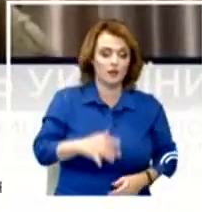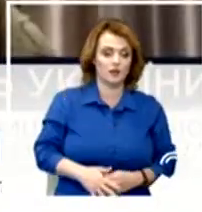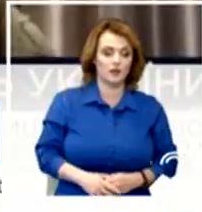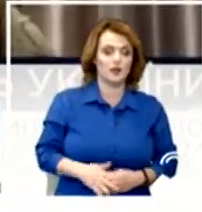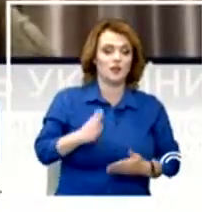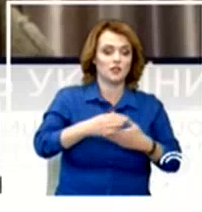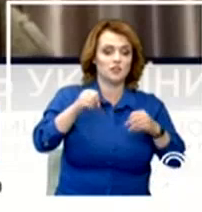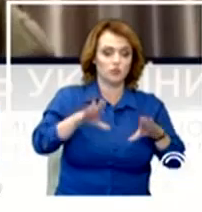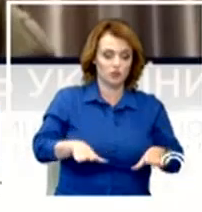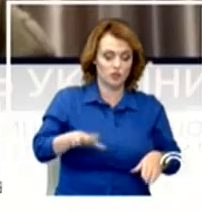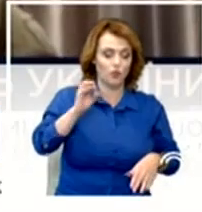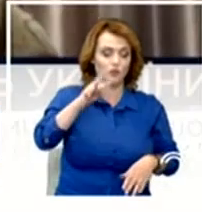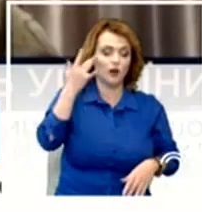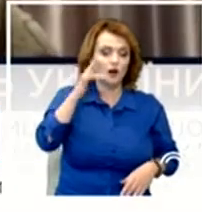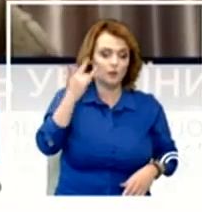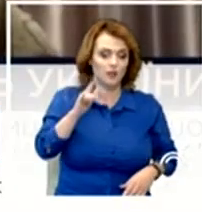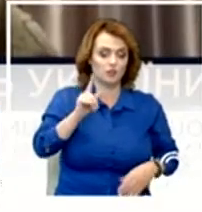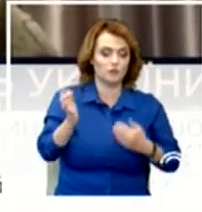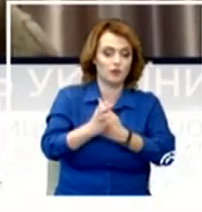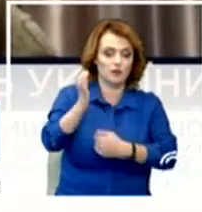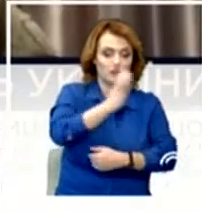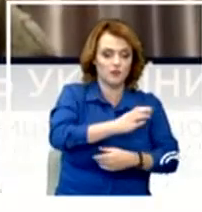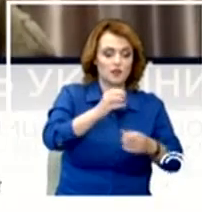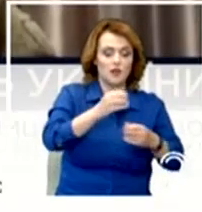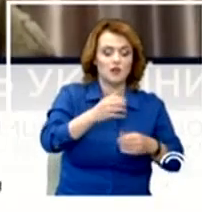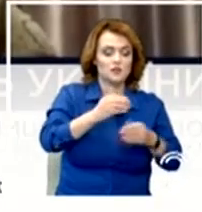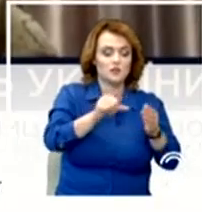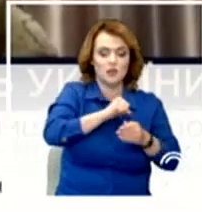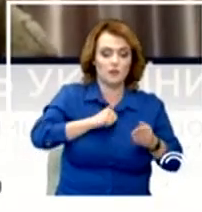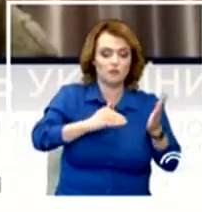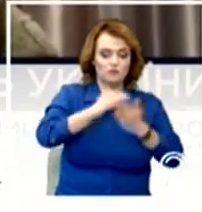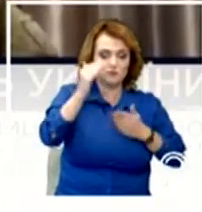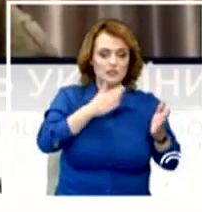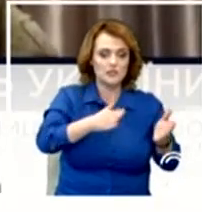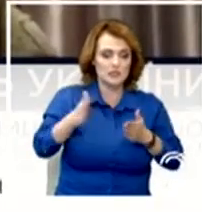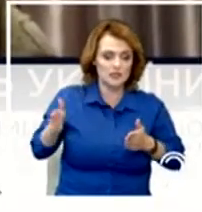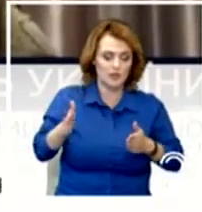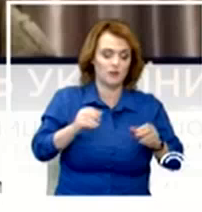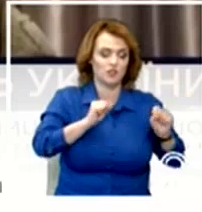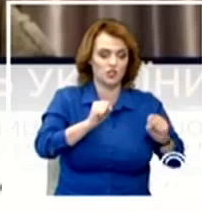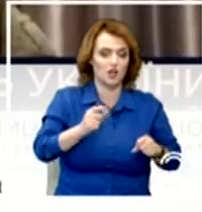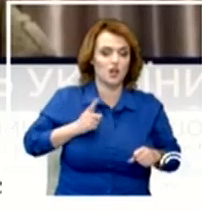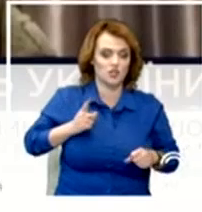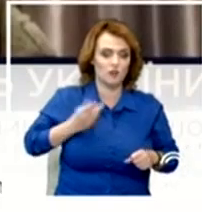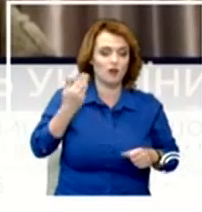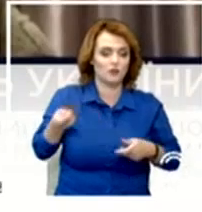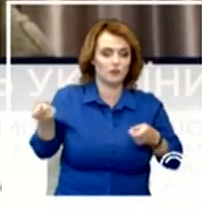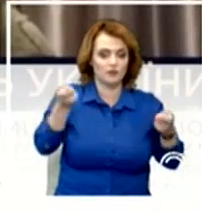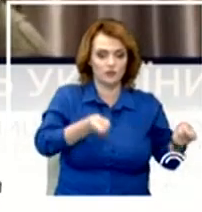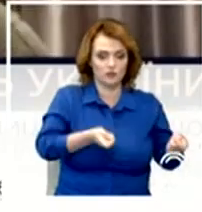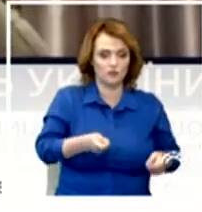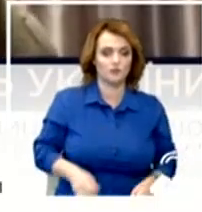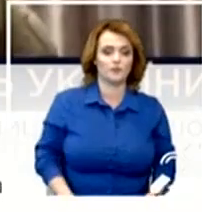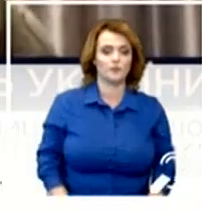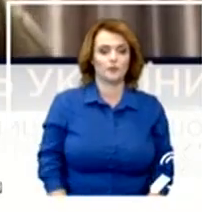вже завершують навчання на ньому. Це якраз система протиповітряної оборони. Також є рішення Сполучених Штатів про постачання нам дуже відомої